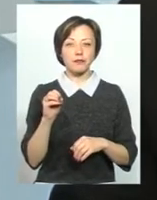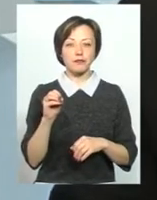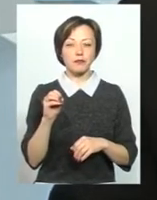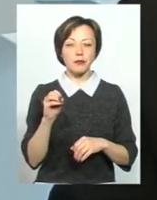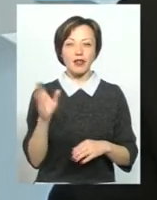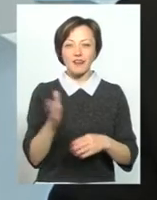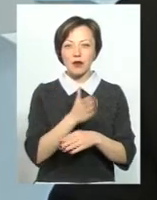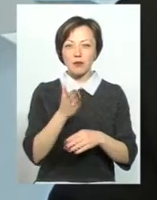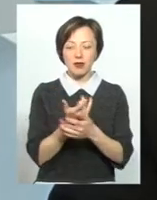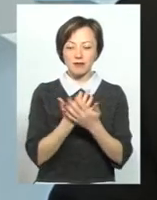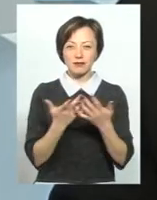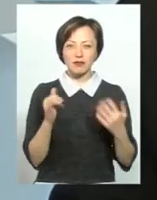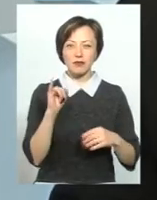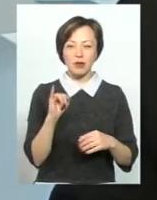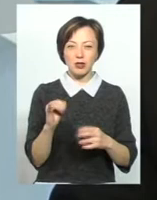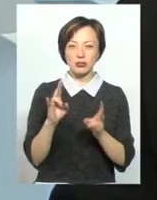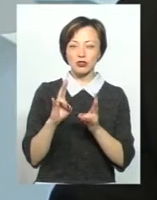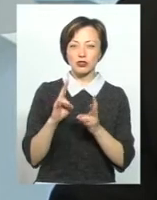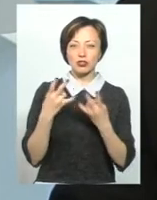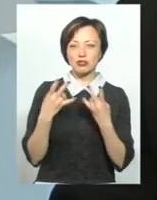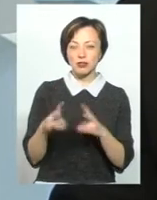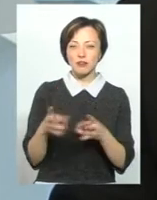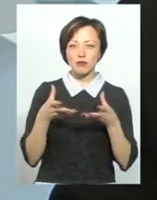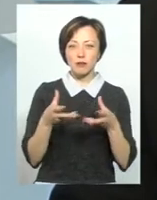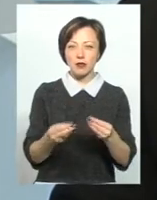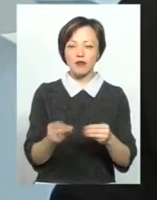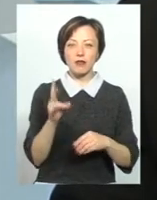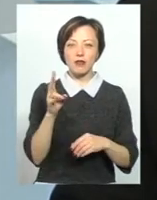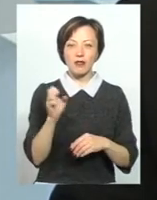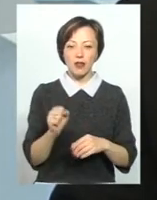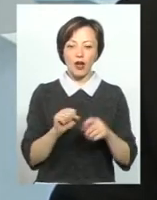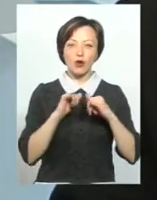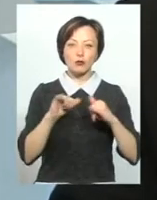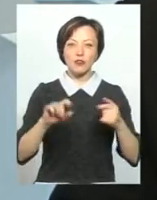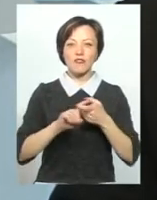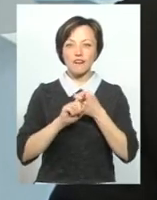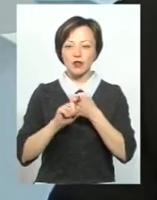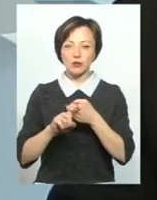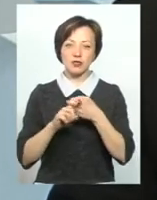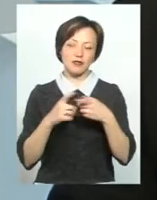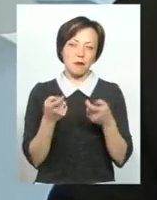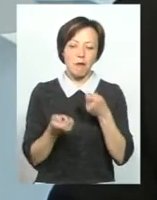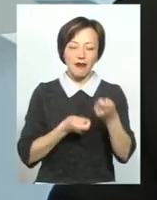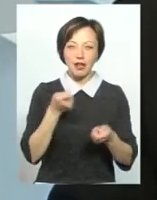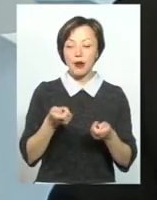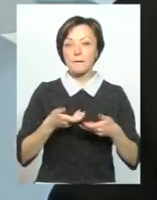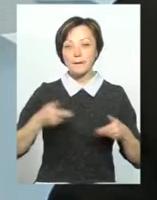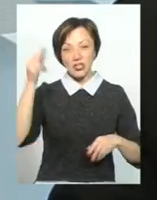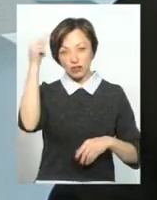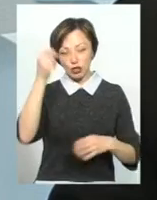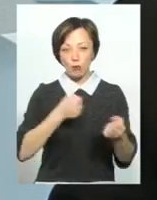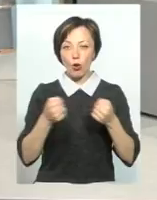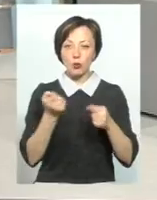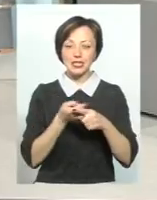продукують цілу низку негативного впливу на розповсюдження вірусів, бактерій і все остальне. Ми навчилися боротися з